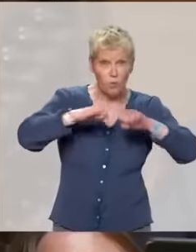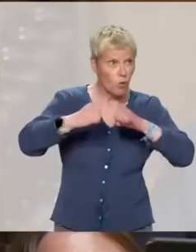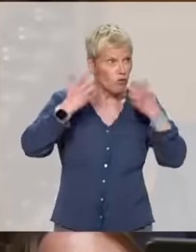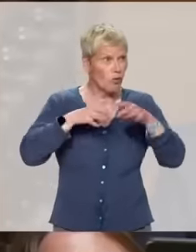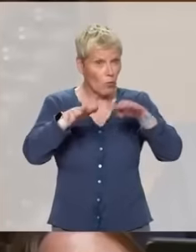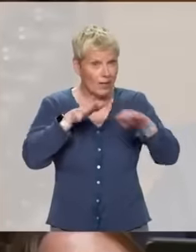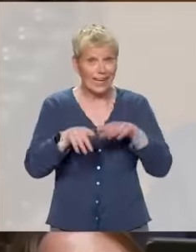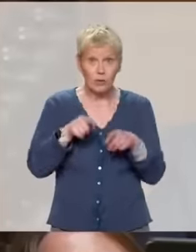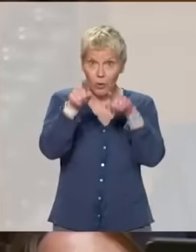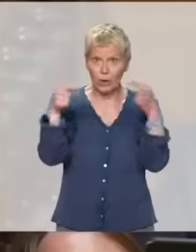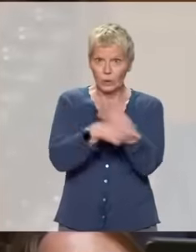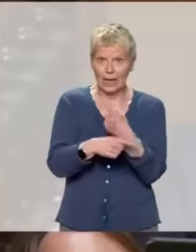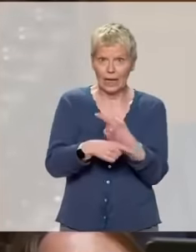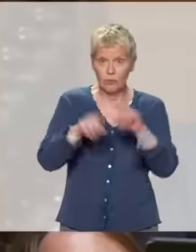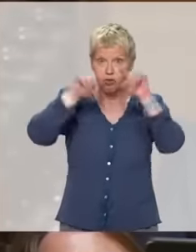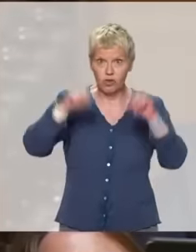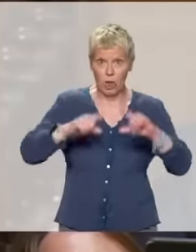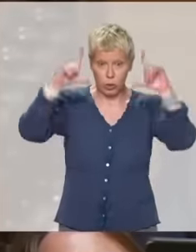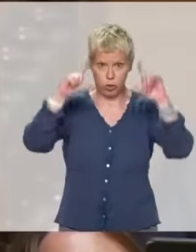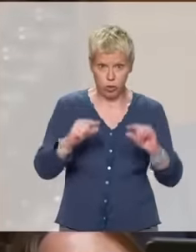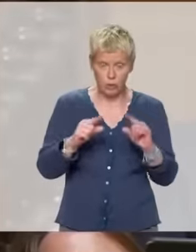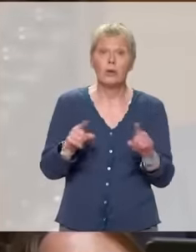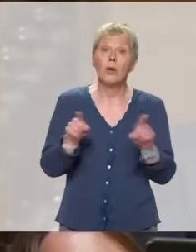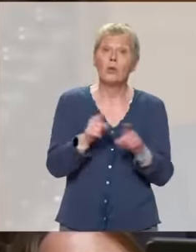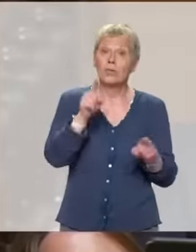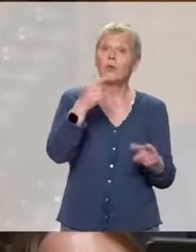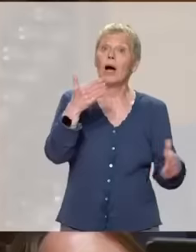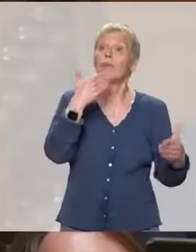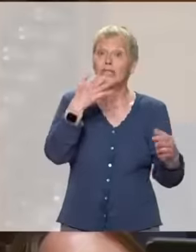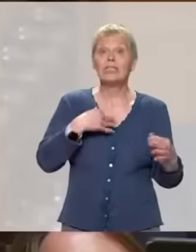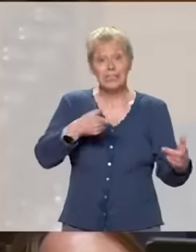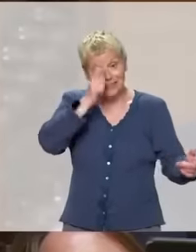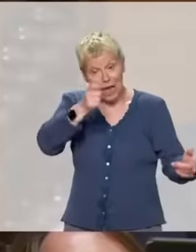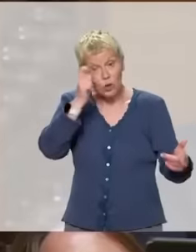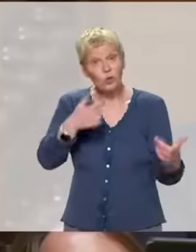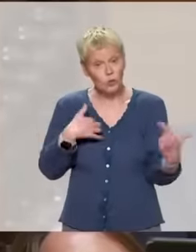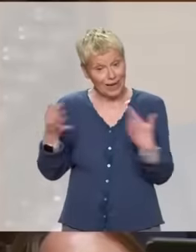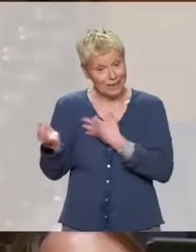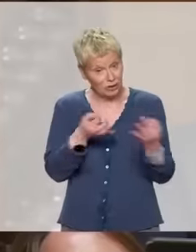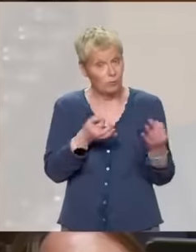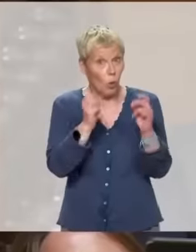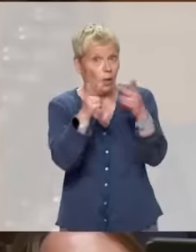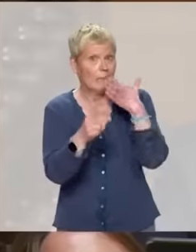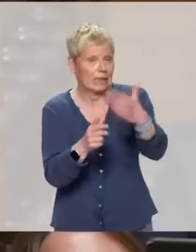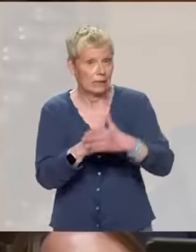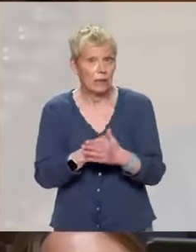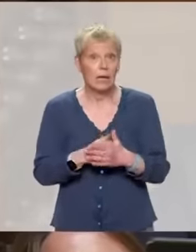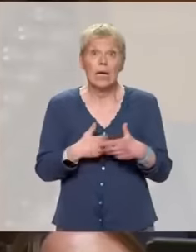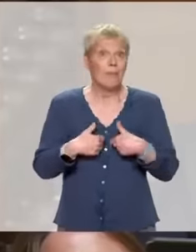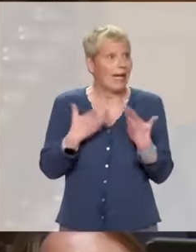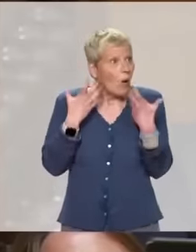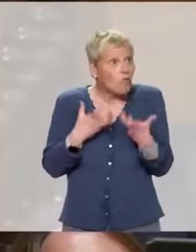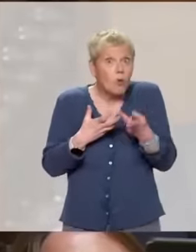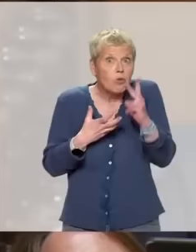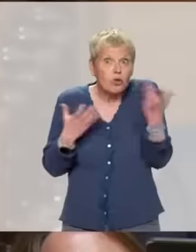l'école. Et puis, je vous remercie de saluer notre constance, mais nous attendions de votre part un débat plus